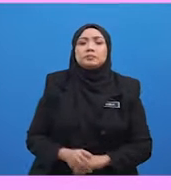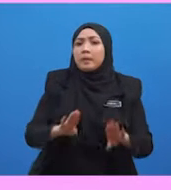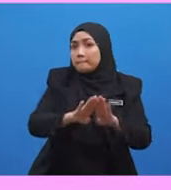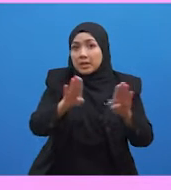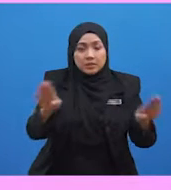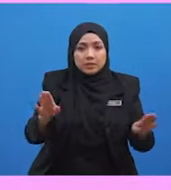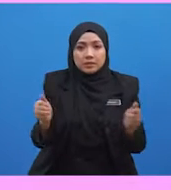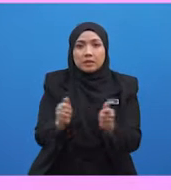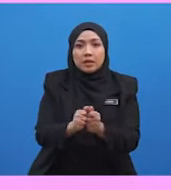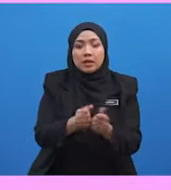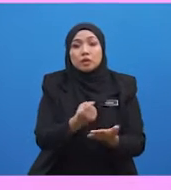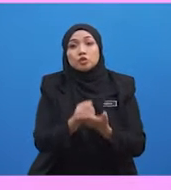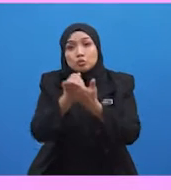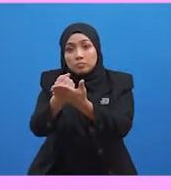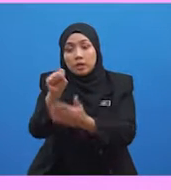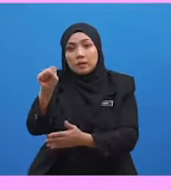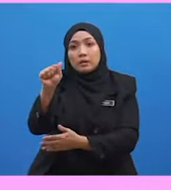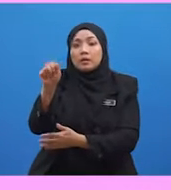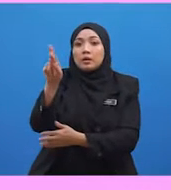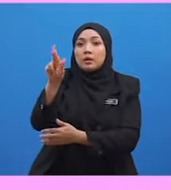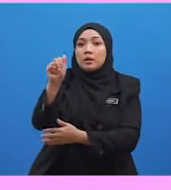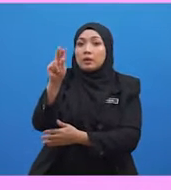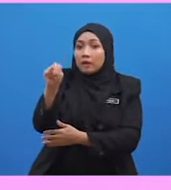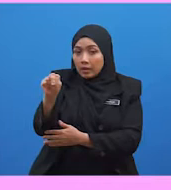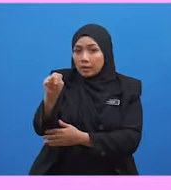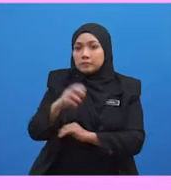Berbeza dengan kaedah sumbang saran, teknik ini